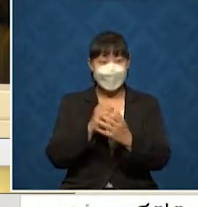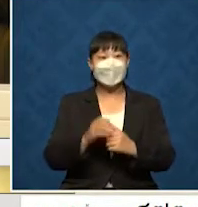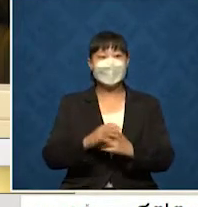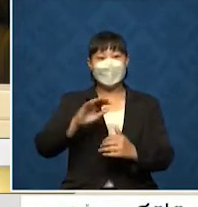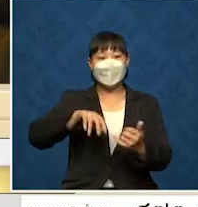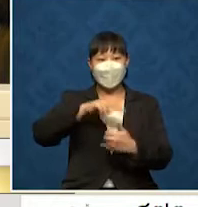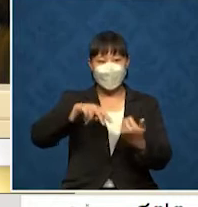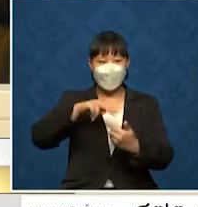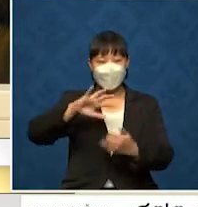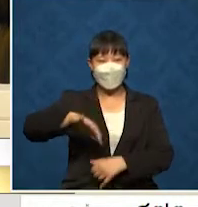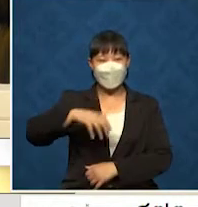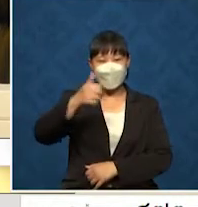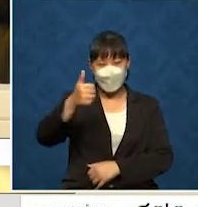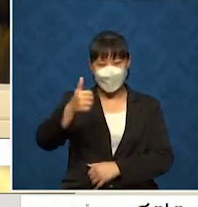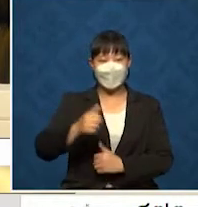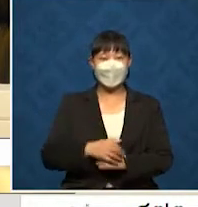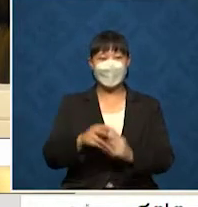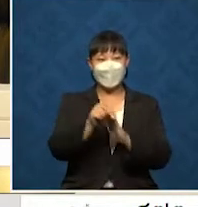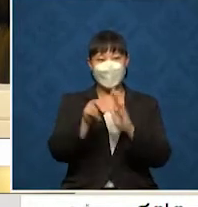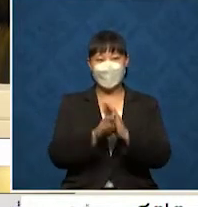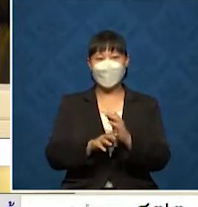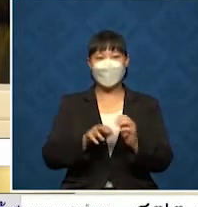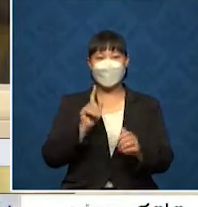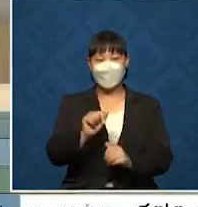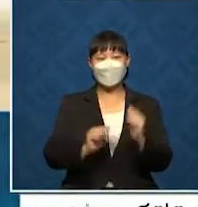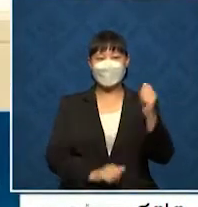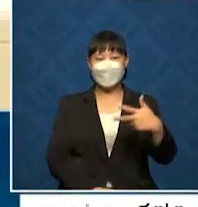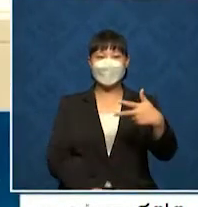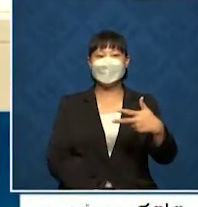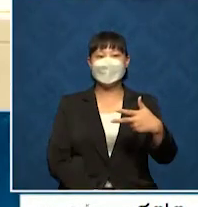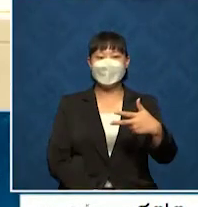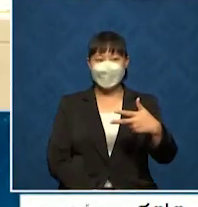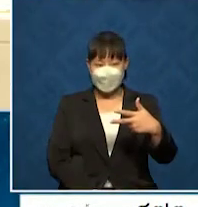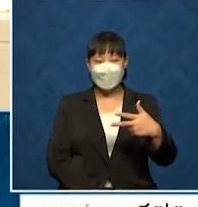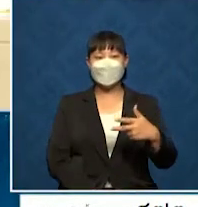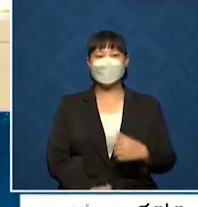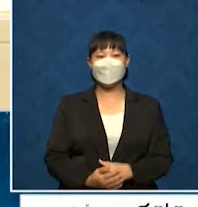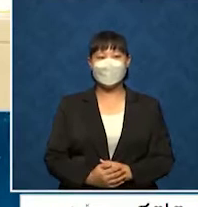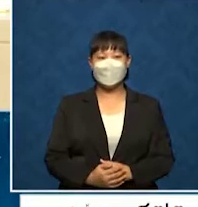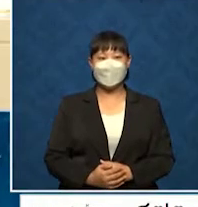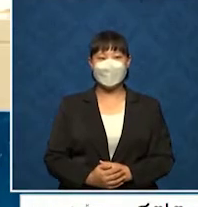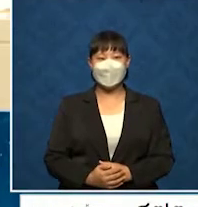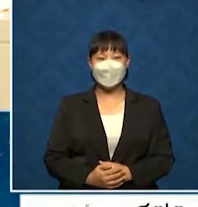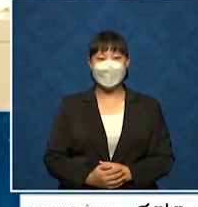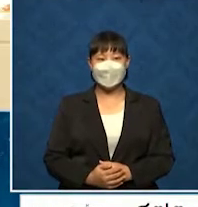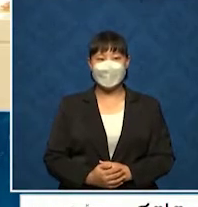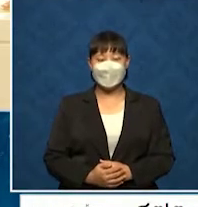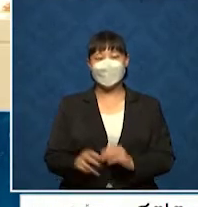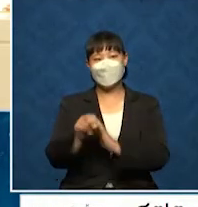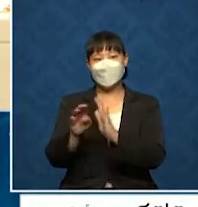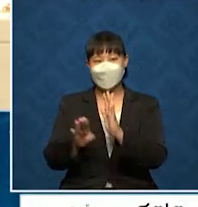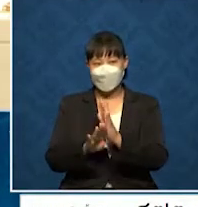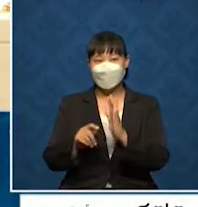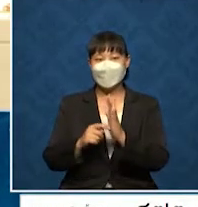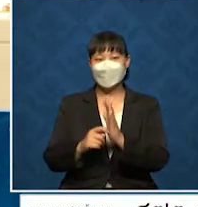หลักใน3นโยบายและมีนโยบายในเรื่องของความร่วมมือระหว่างประ